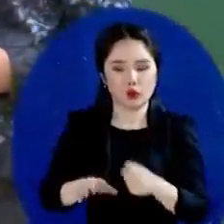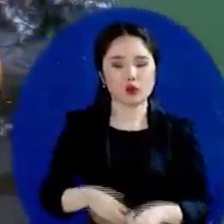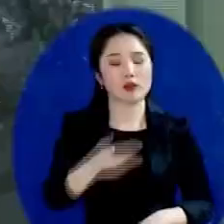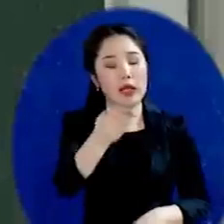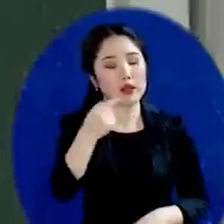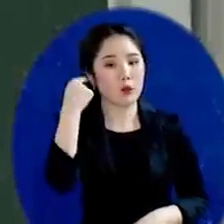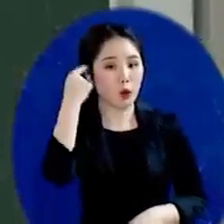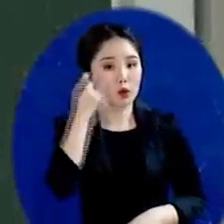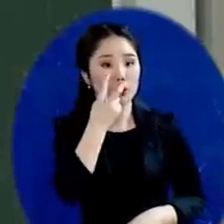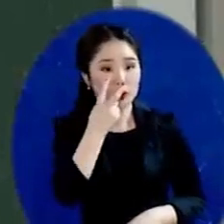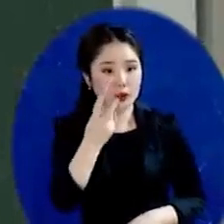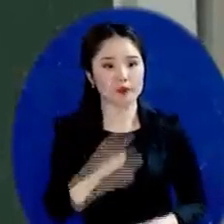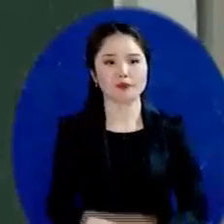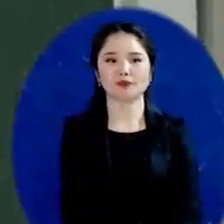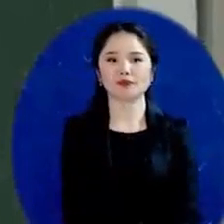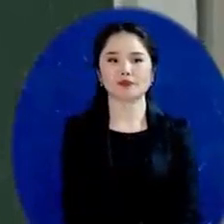Та нар эргэцүүлж бодоорой.